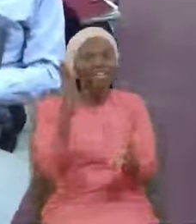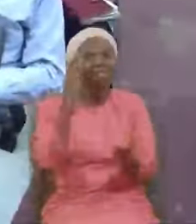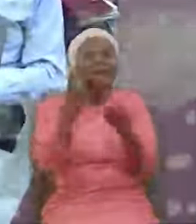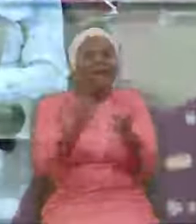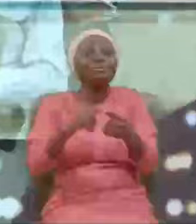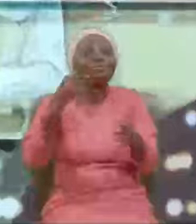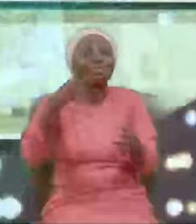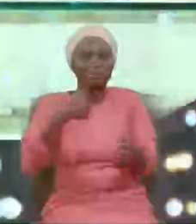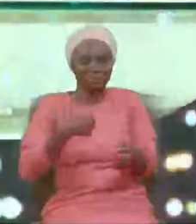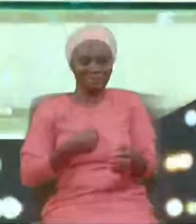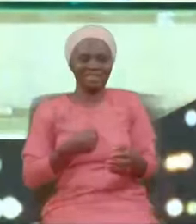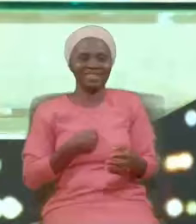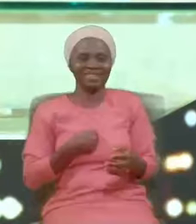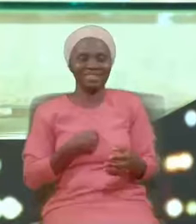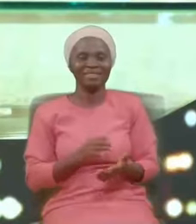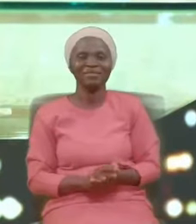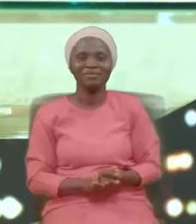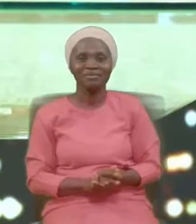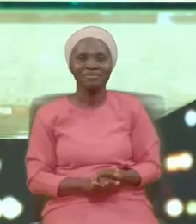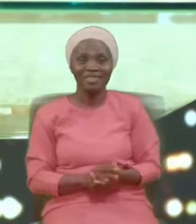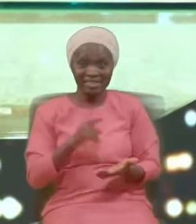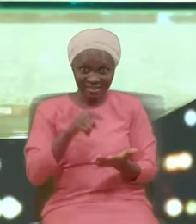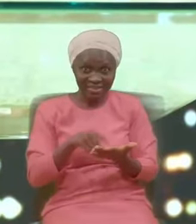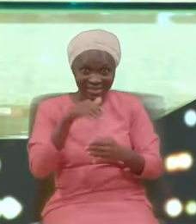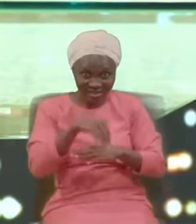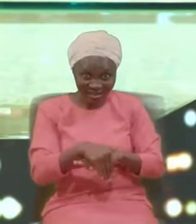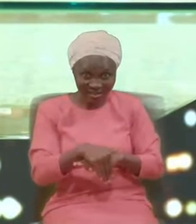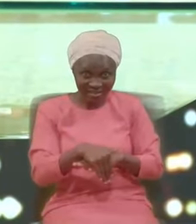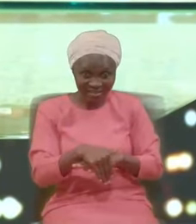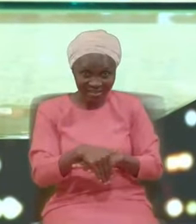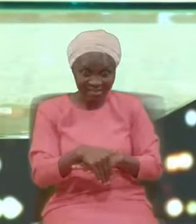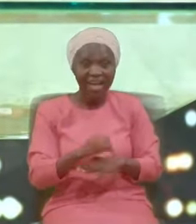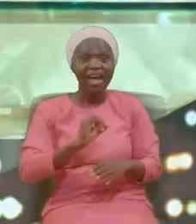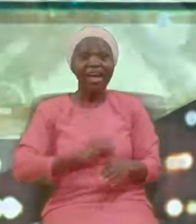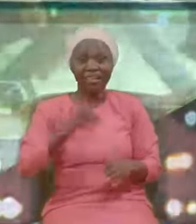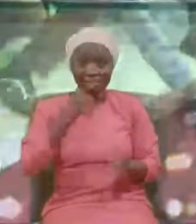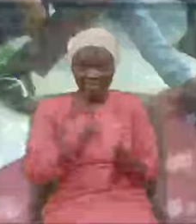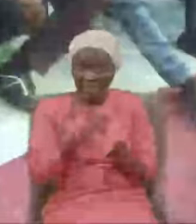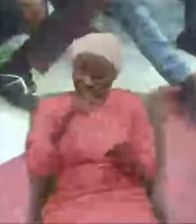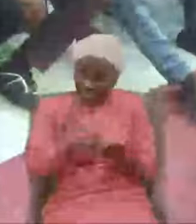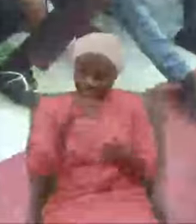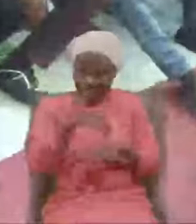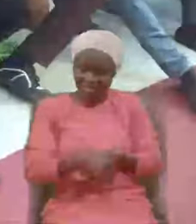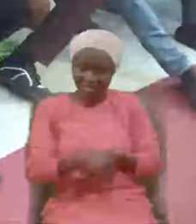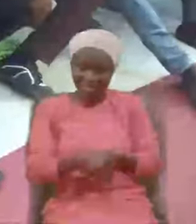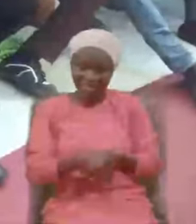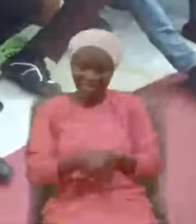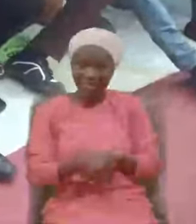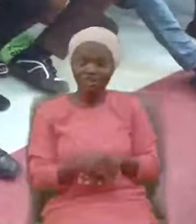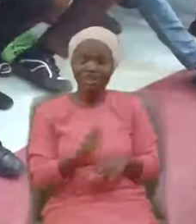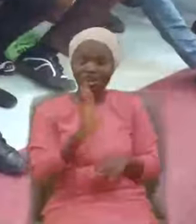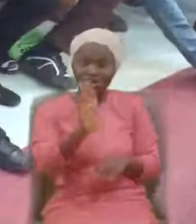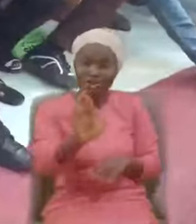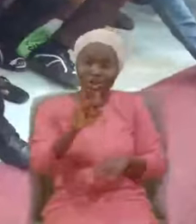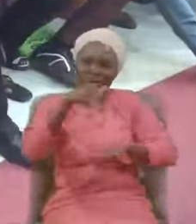L'Éternel exaucera tous mes voeux. Ce soir. Je dis ce soir. Votre